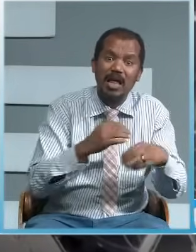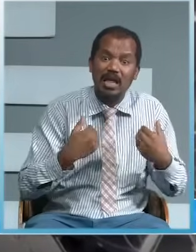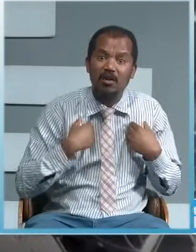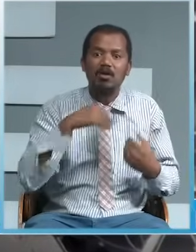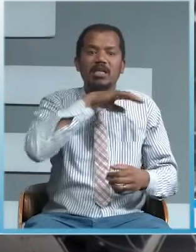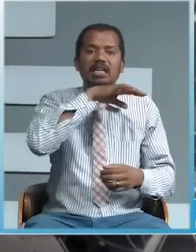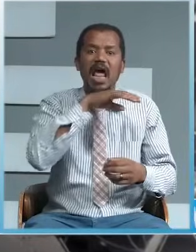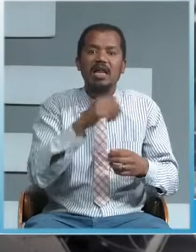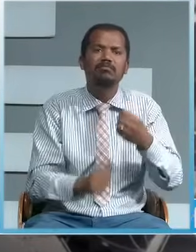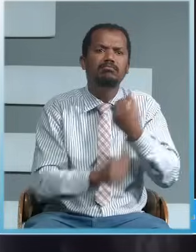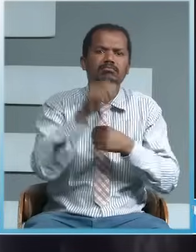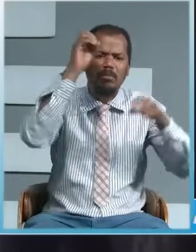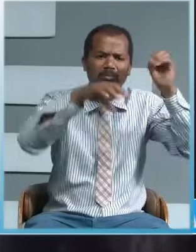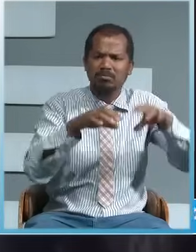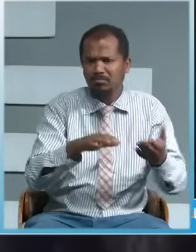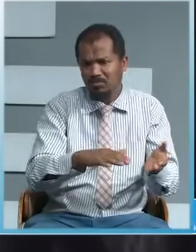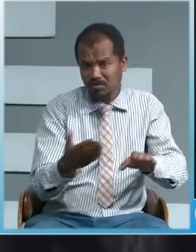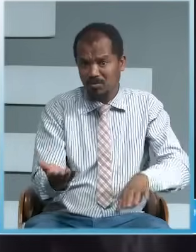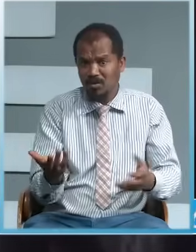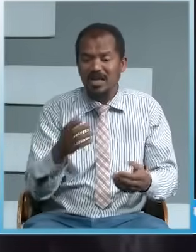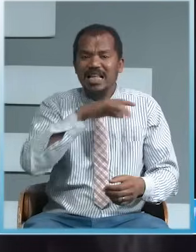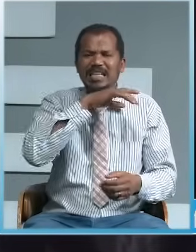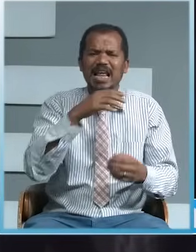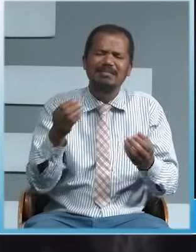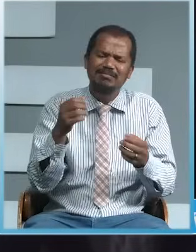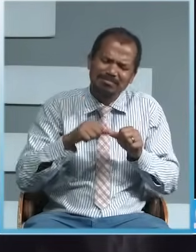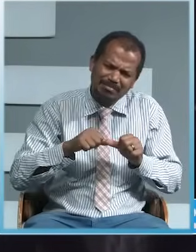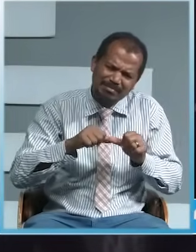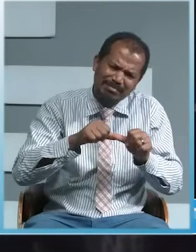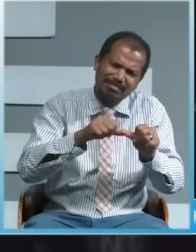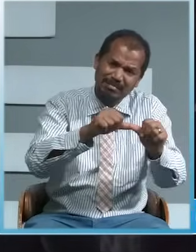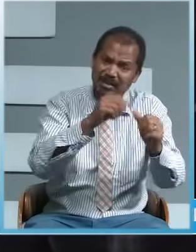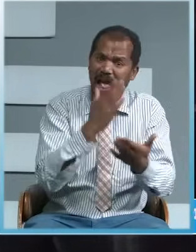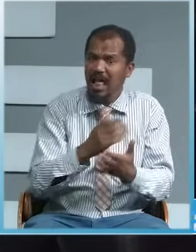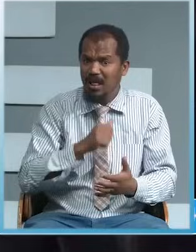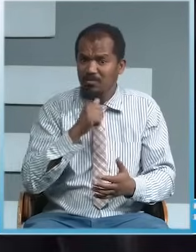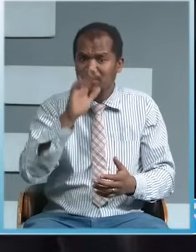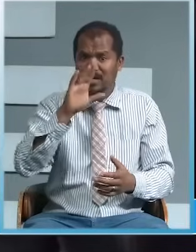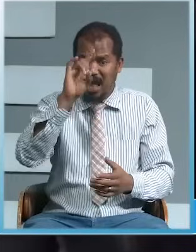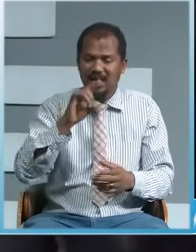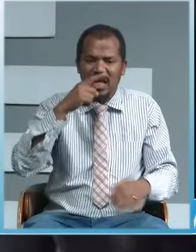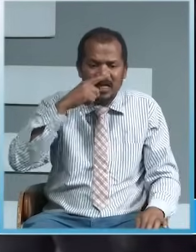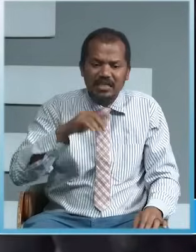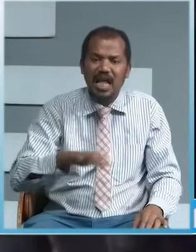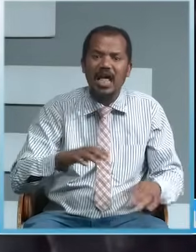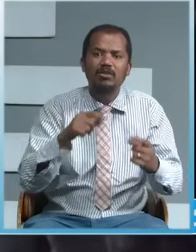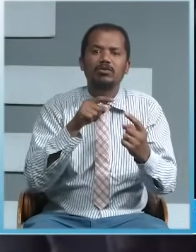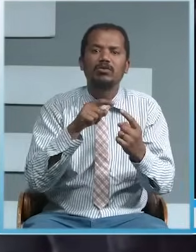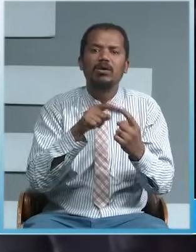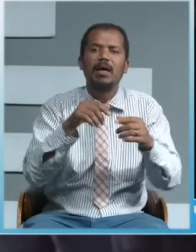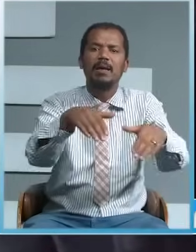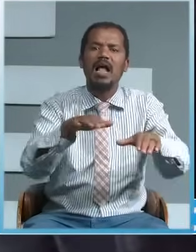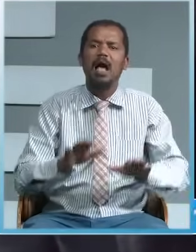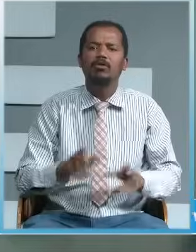ላይ ያሉ በእስራኤል ጥቃት ሕይወታቸው አልፏል። የእስራኤል የማያባሩ ጥቃቶች የቀጠሉባት ጋዛ ወደ ሕፃናት የመቃብር